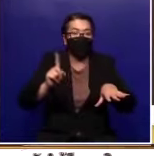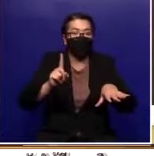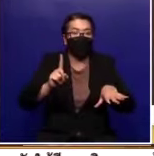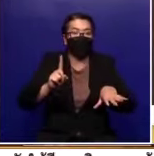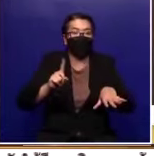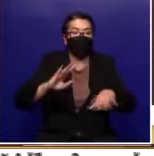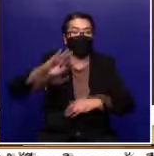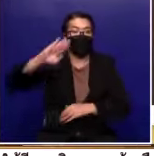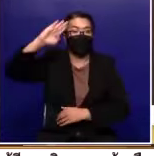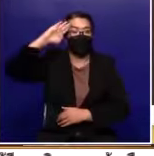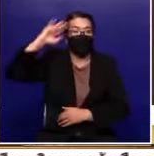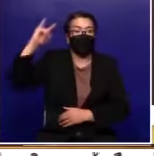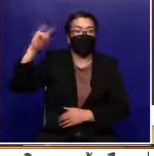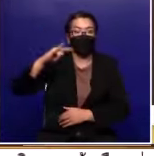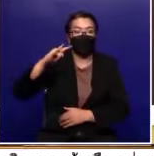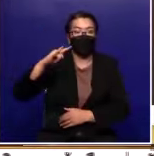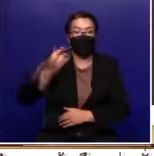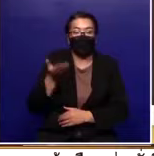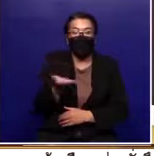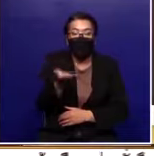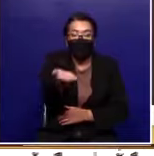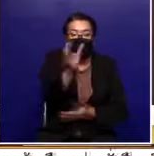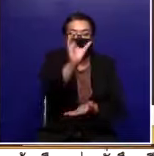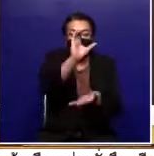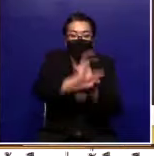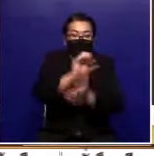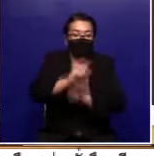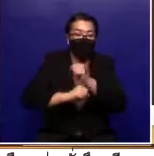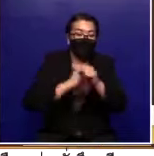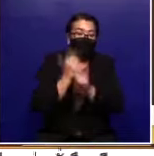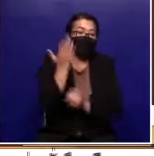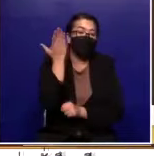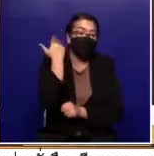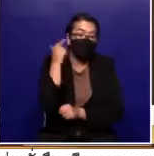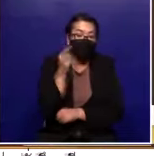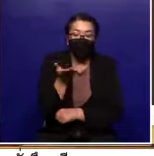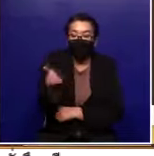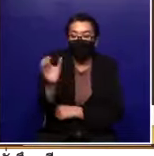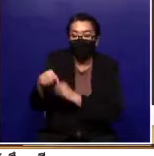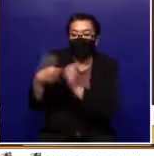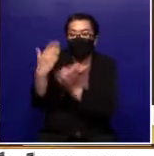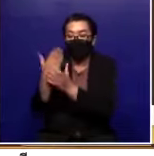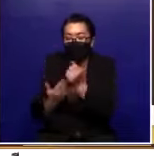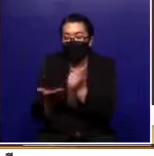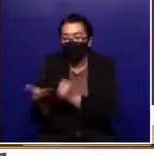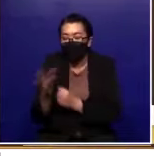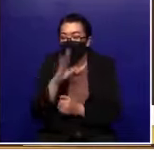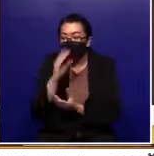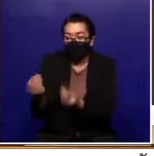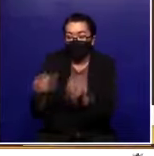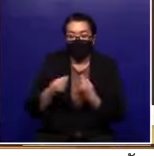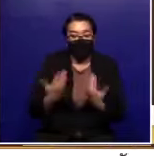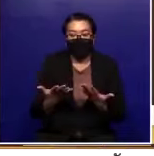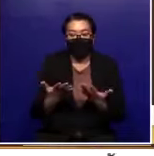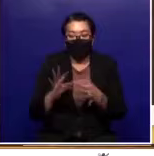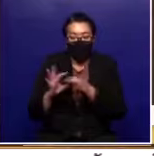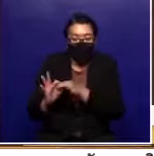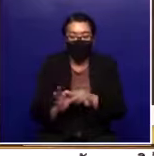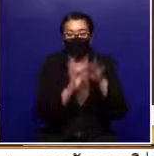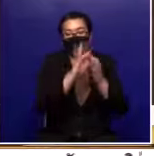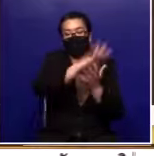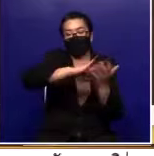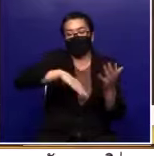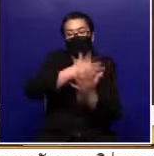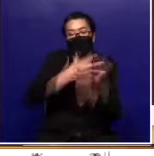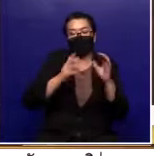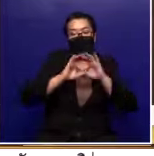าศไปของบปีที่แล้วกับสภาเราบอกว่าถ้าเกิดไม่ให้เนี่ยจะไม่สอดรับกับนโยบายของรัฐบาลที่บ